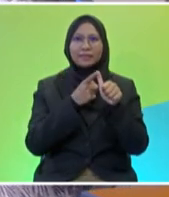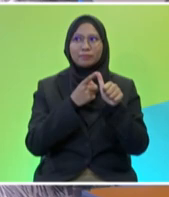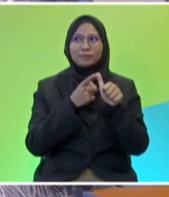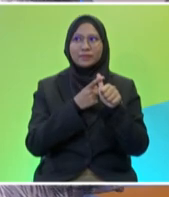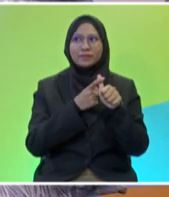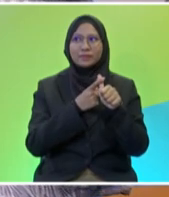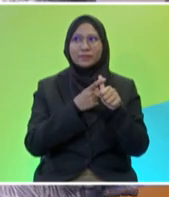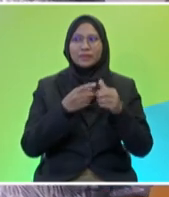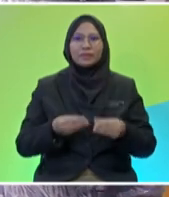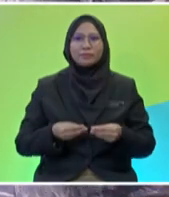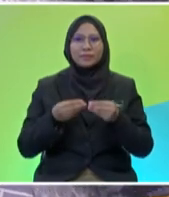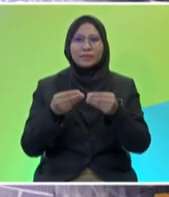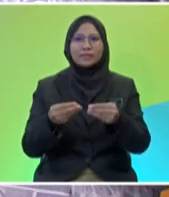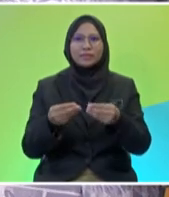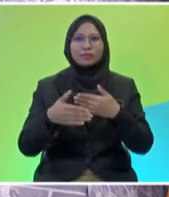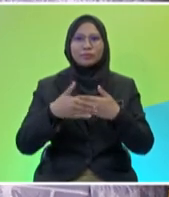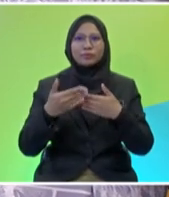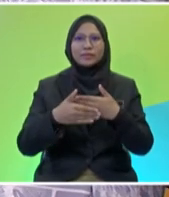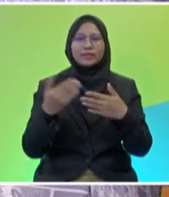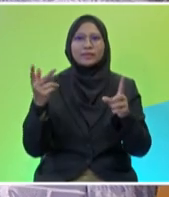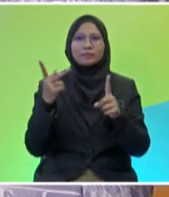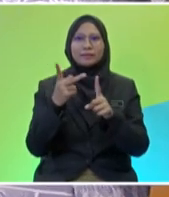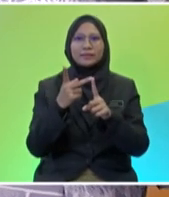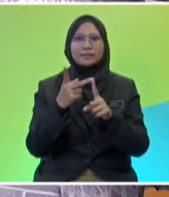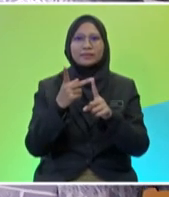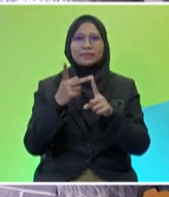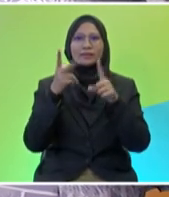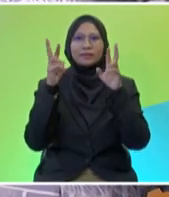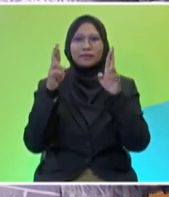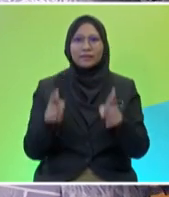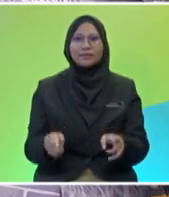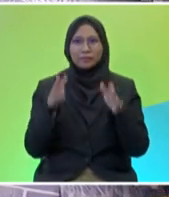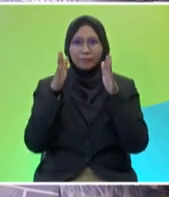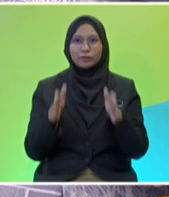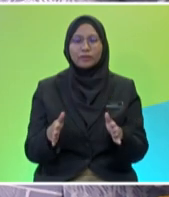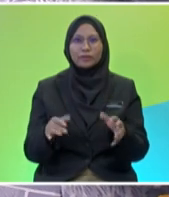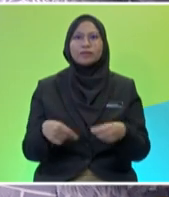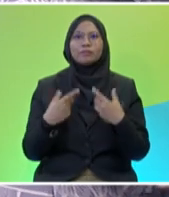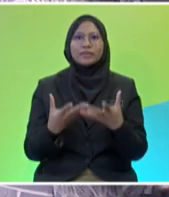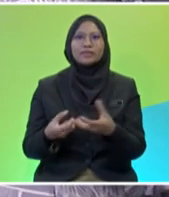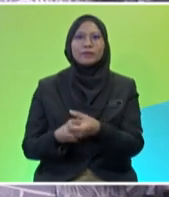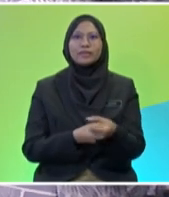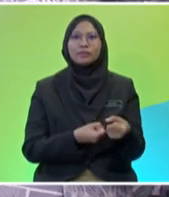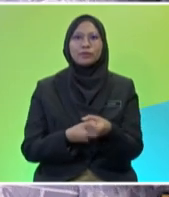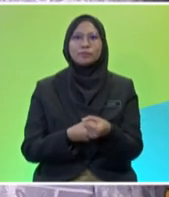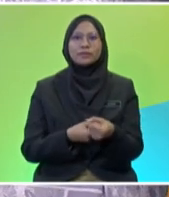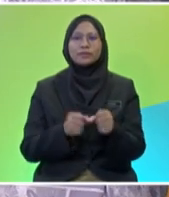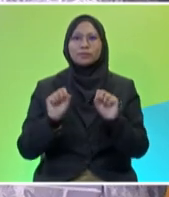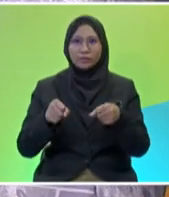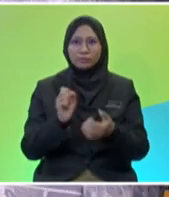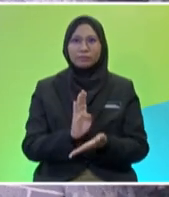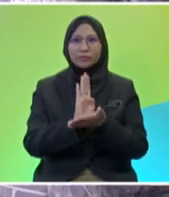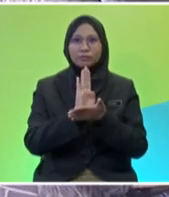dekat dengan murid Bagaimana Bombo ini membantu pendendakan kepada